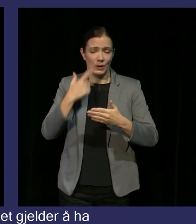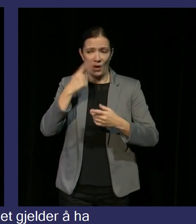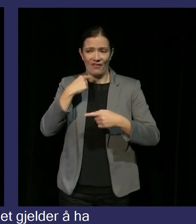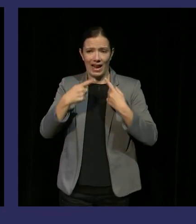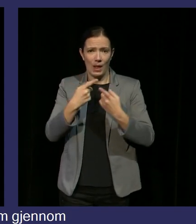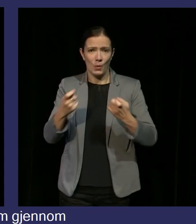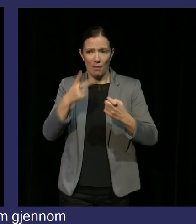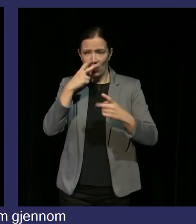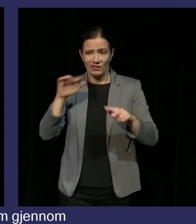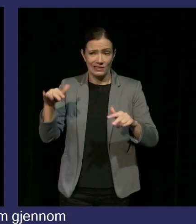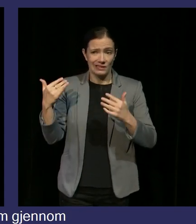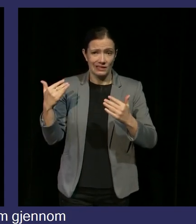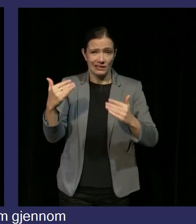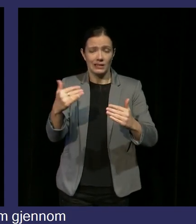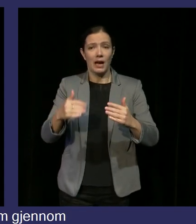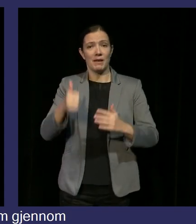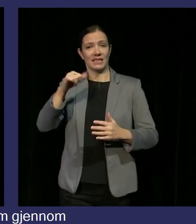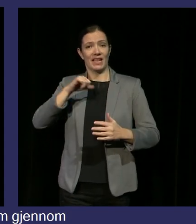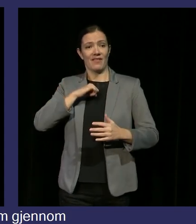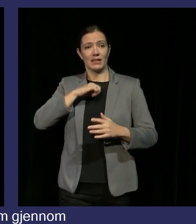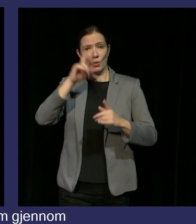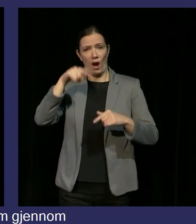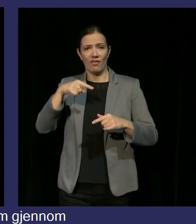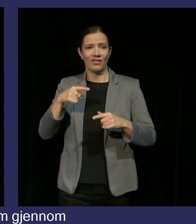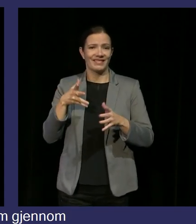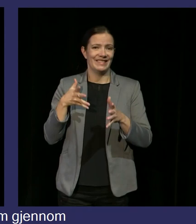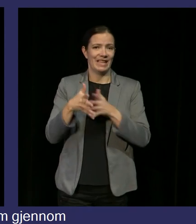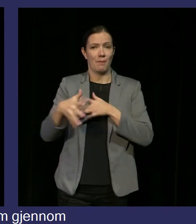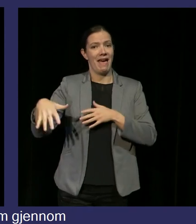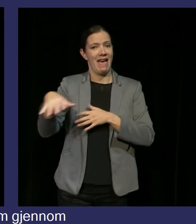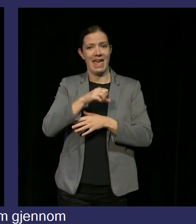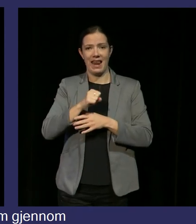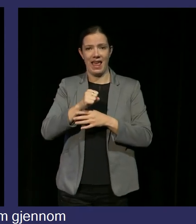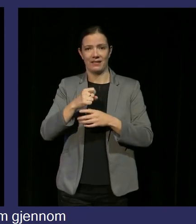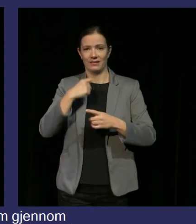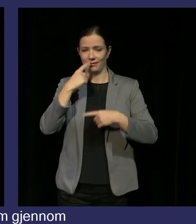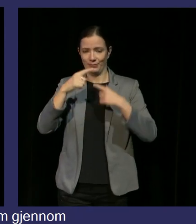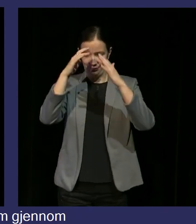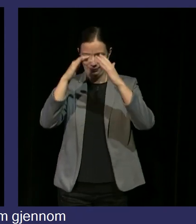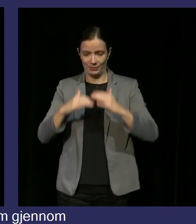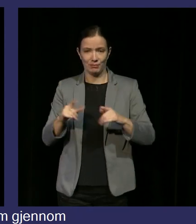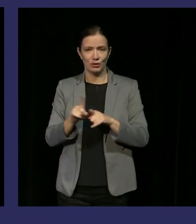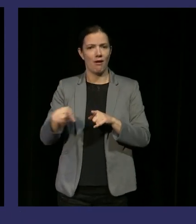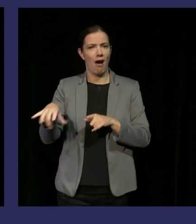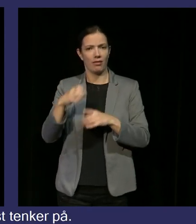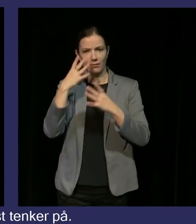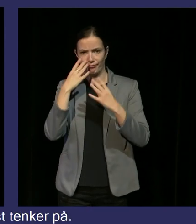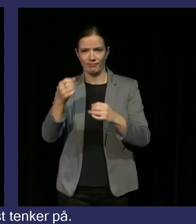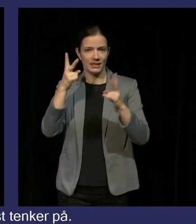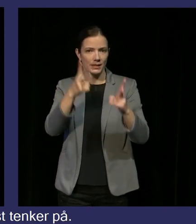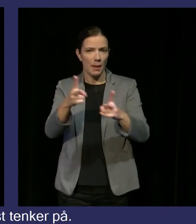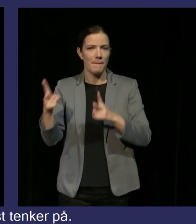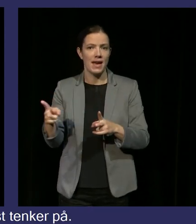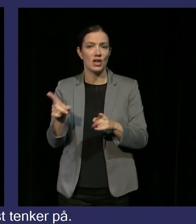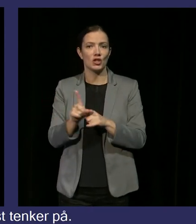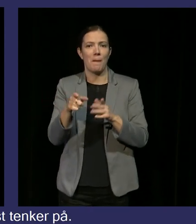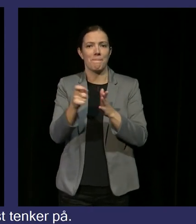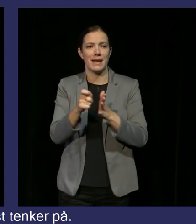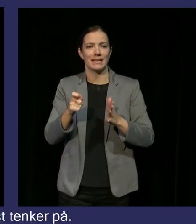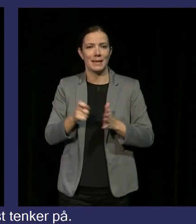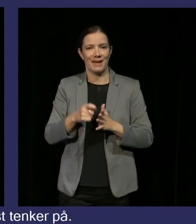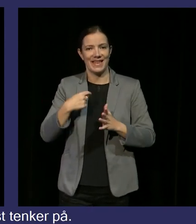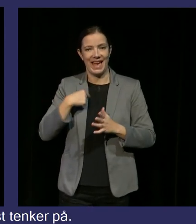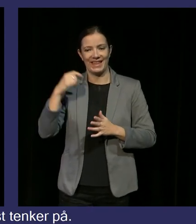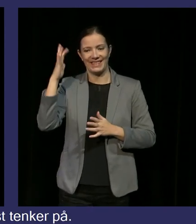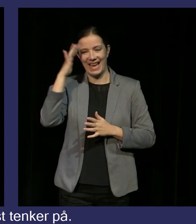noe. Og det beste er om du kan dra dem gjennom hele resonemanget, og sånn at alle får med seg alt. Så det er sånne prinsipper jeg ubevisst tenker